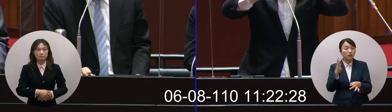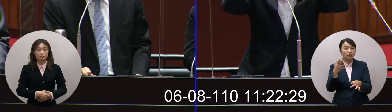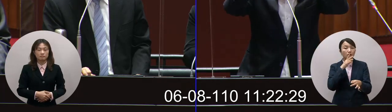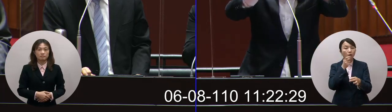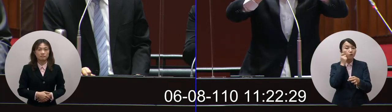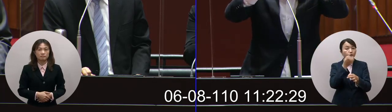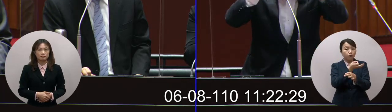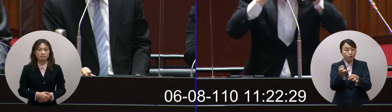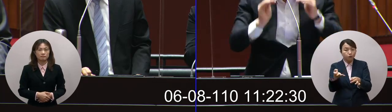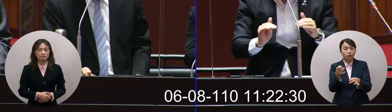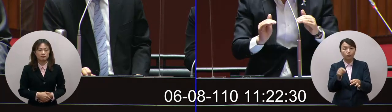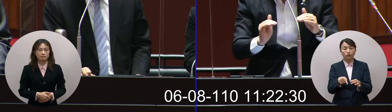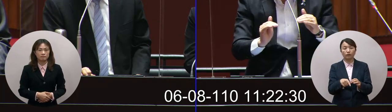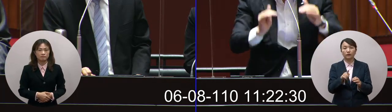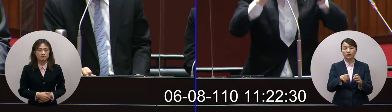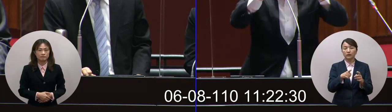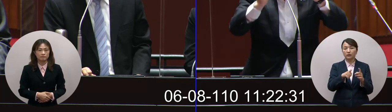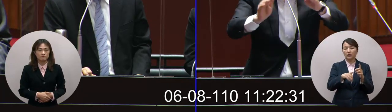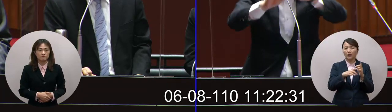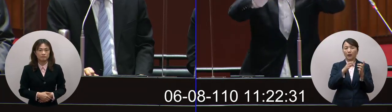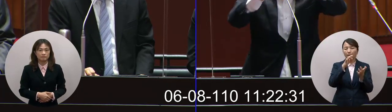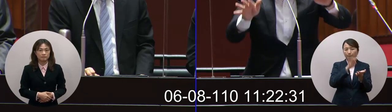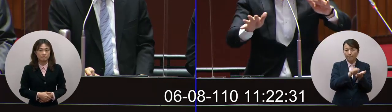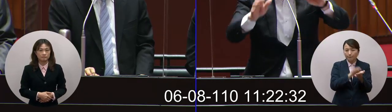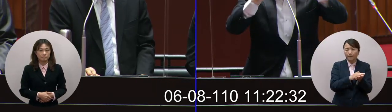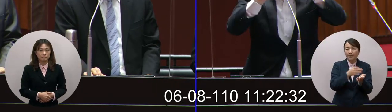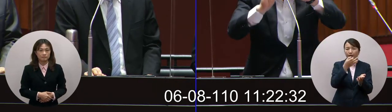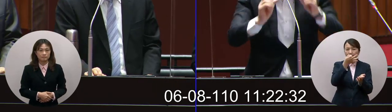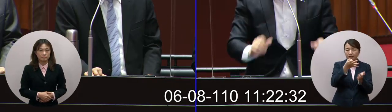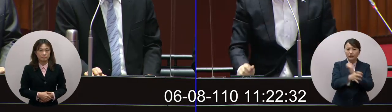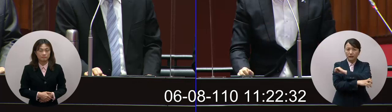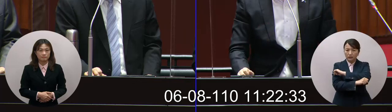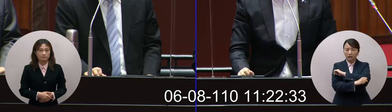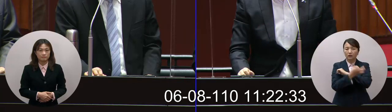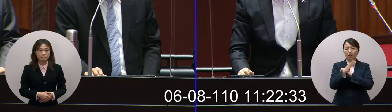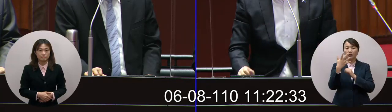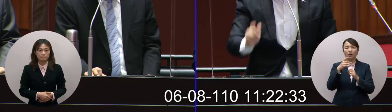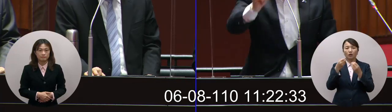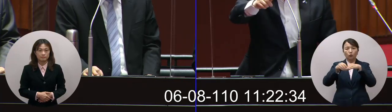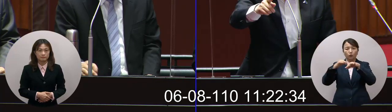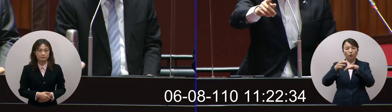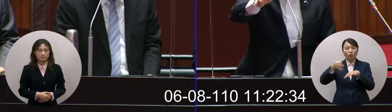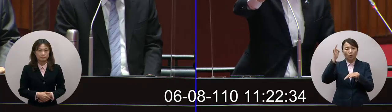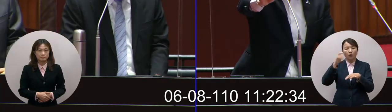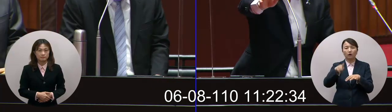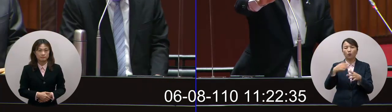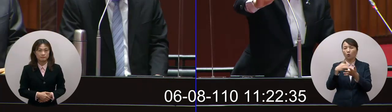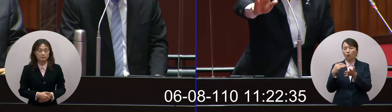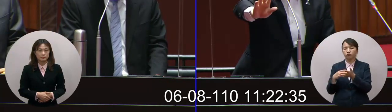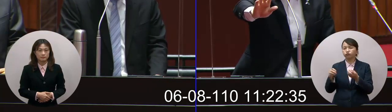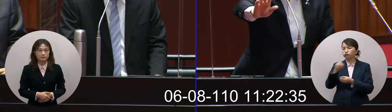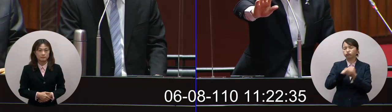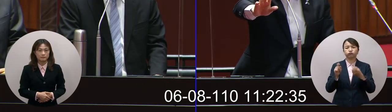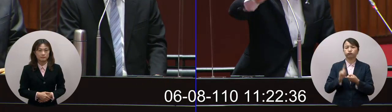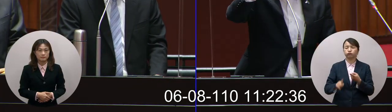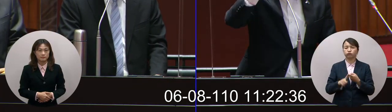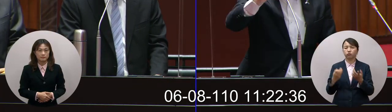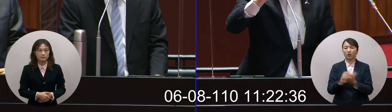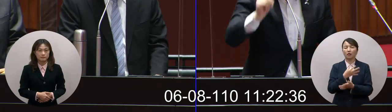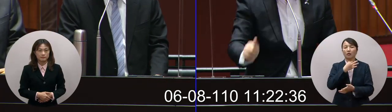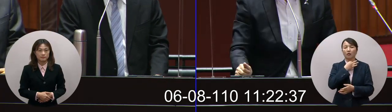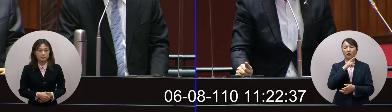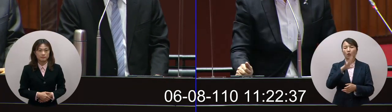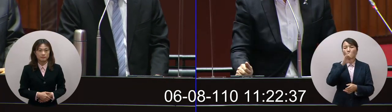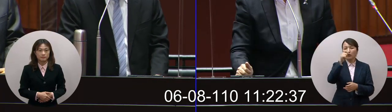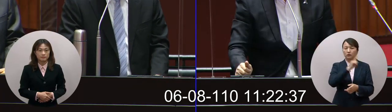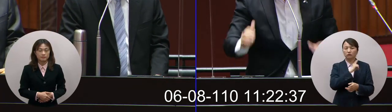发薪水，我就说他是低底薪高奖金的，奖金的无啊，就无钱无搞嘛，实质收入减少，一定我不爱你跟伊争这啦。你